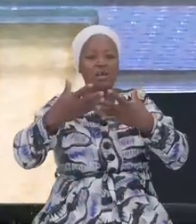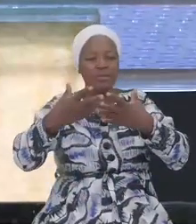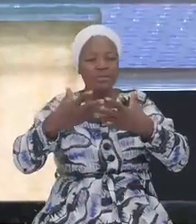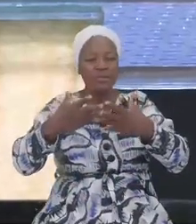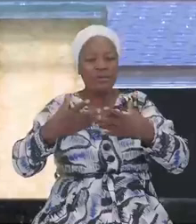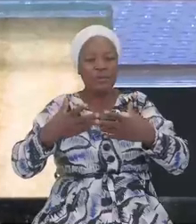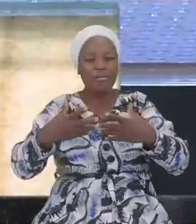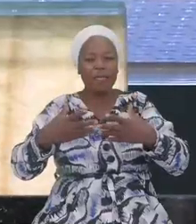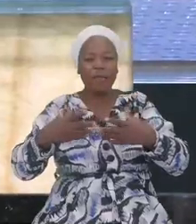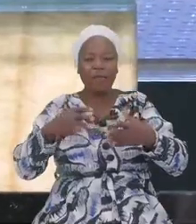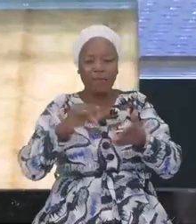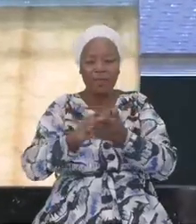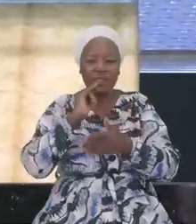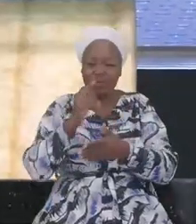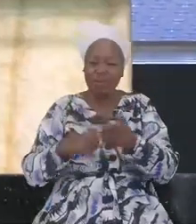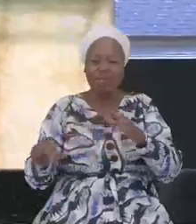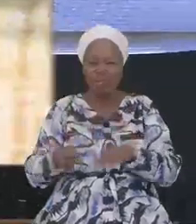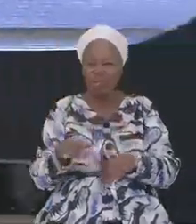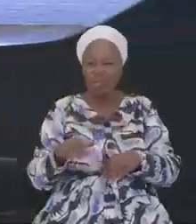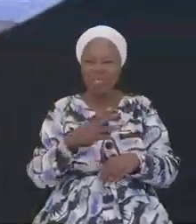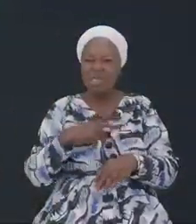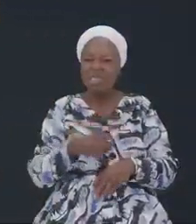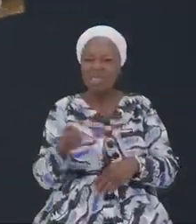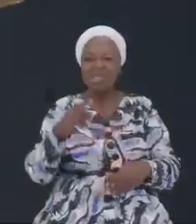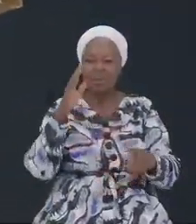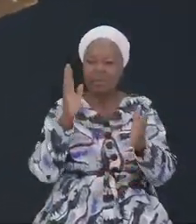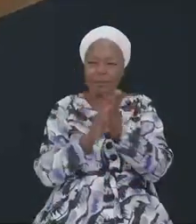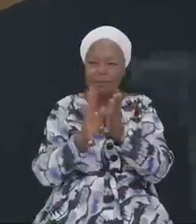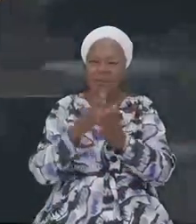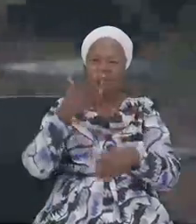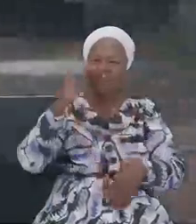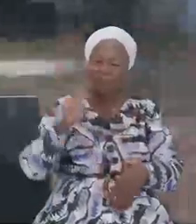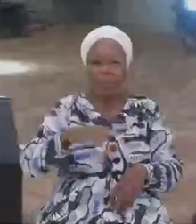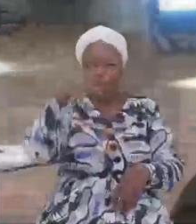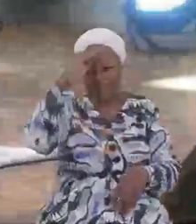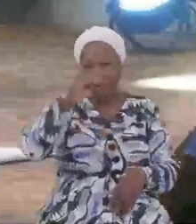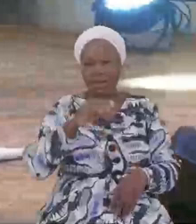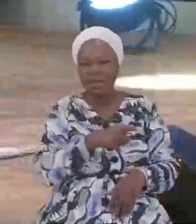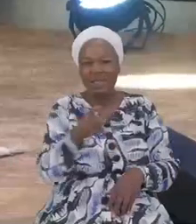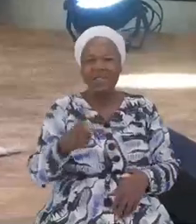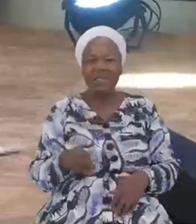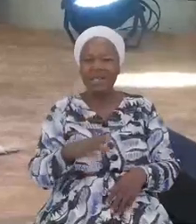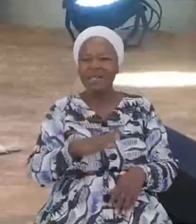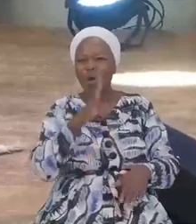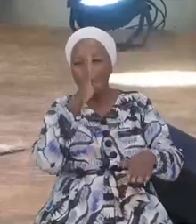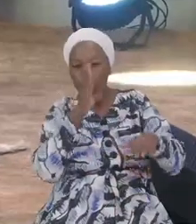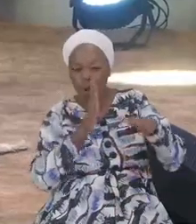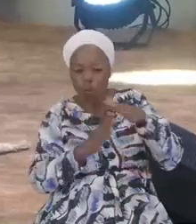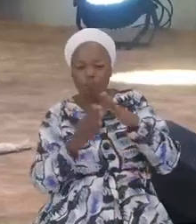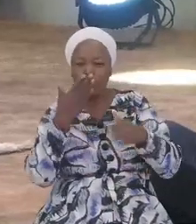C'est ce que le peuple fait. Il loue les mauvais hommes. Il humilie les bons